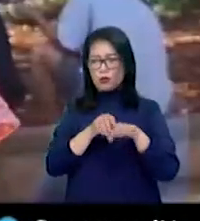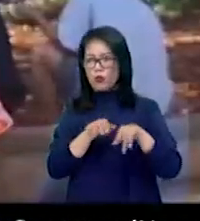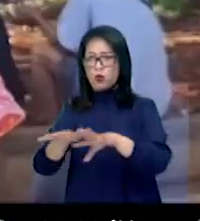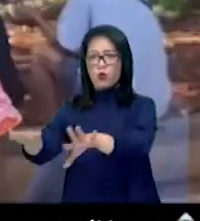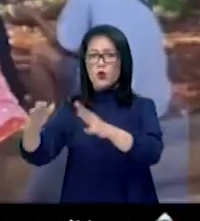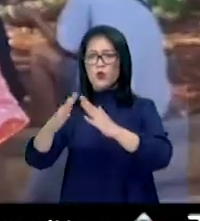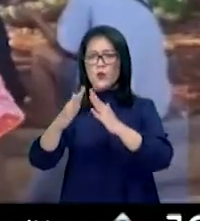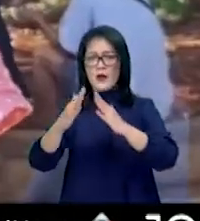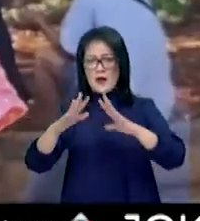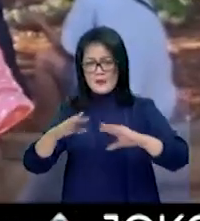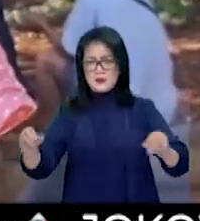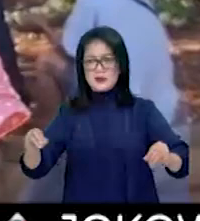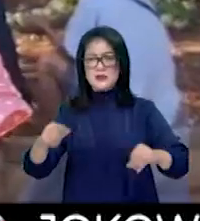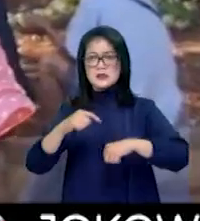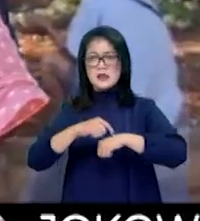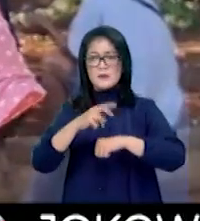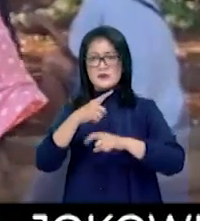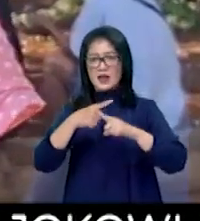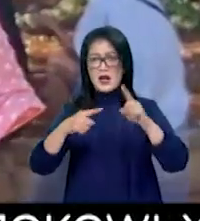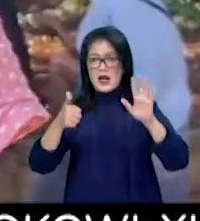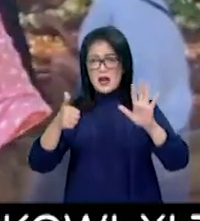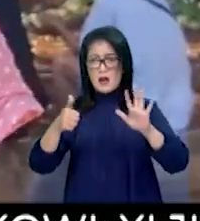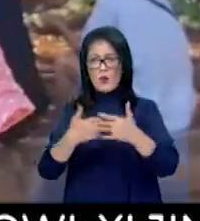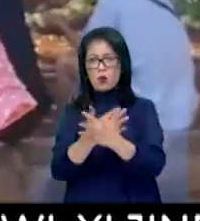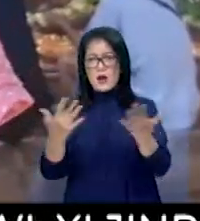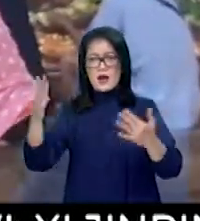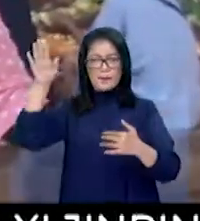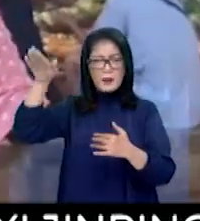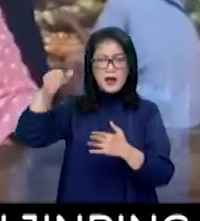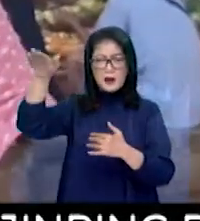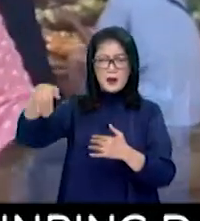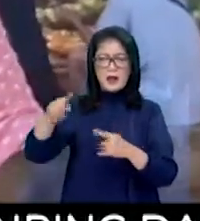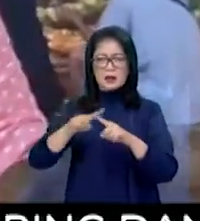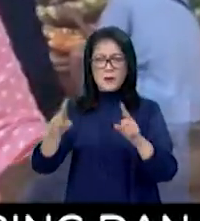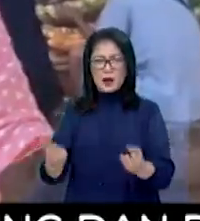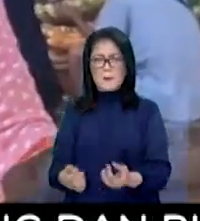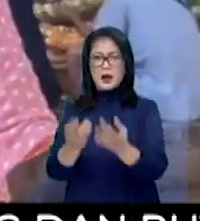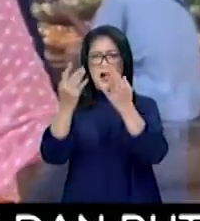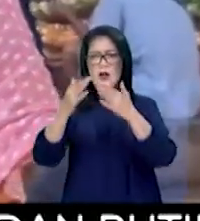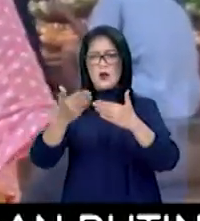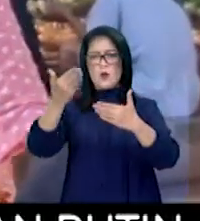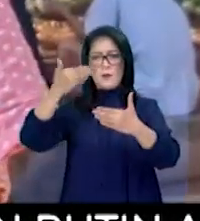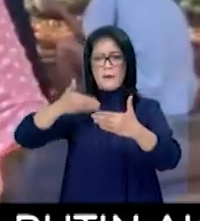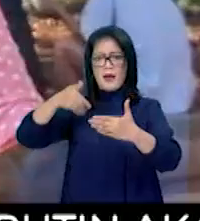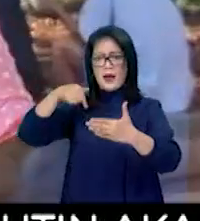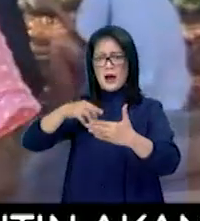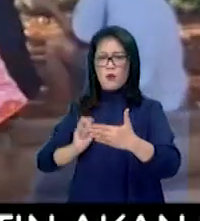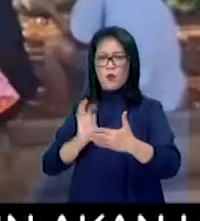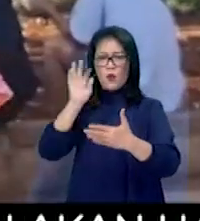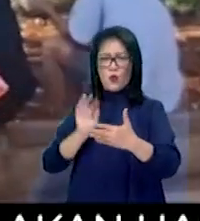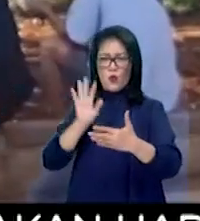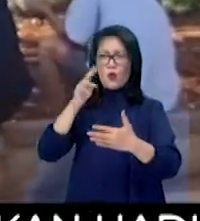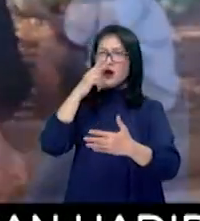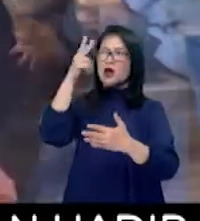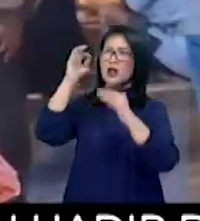Iya, jam 5:30 itu ada yang manggil di rumah, kayak, mah, ini kebakaran belakang rumah, kayak gitu kan. Terus keluar emang apinya udah langsung gede tuh,